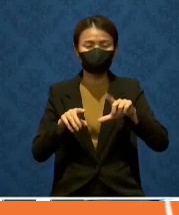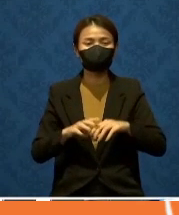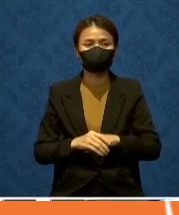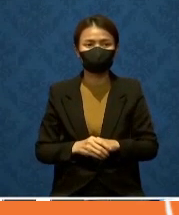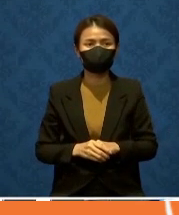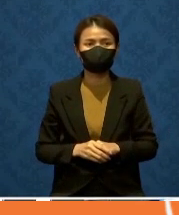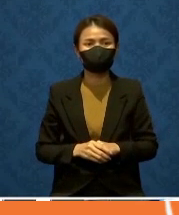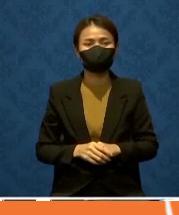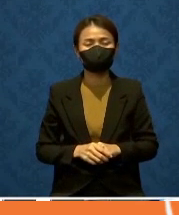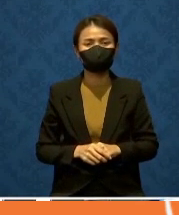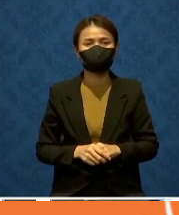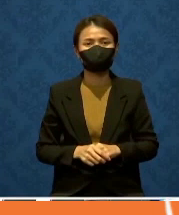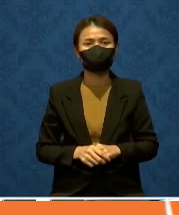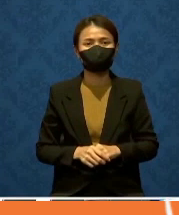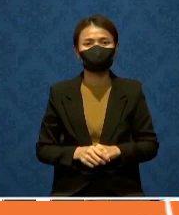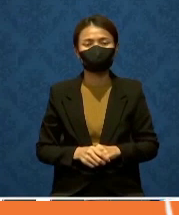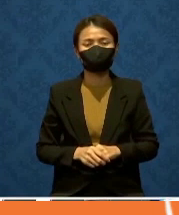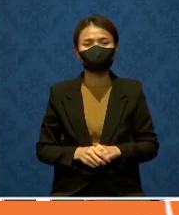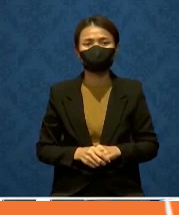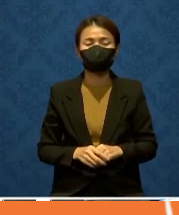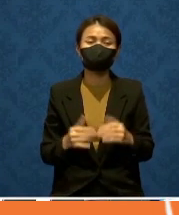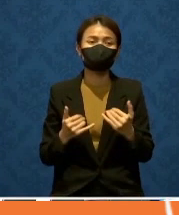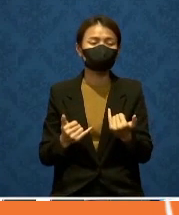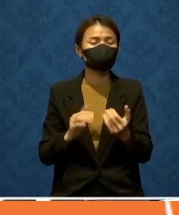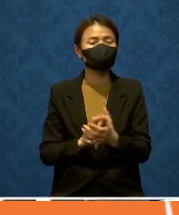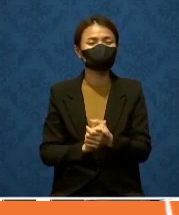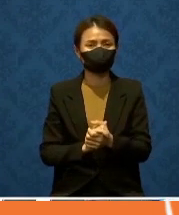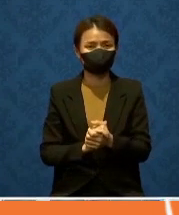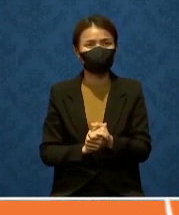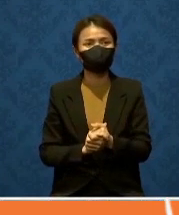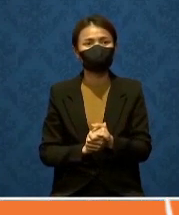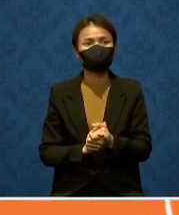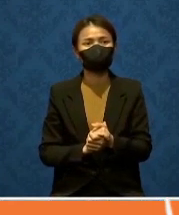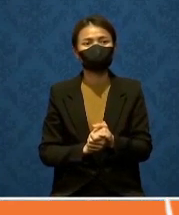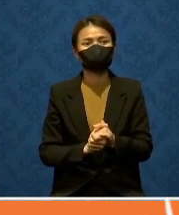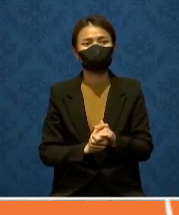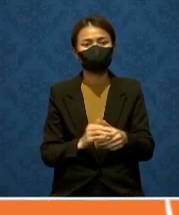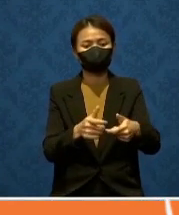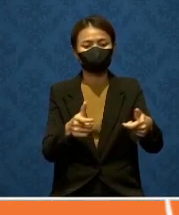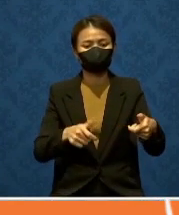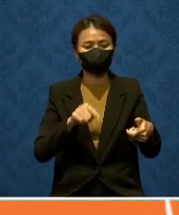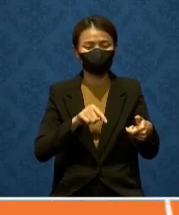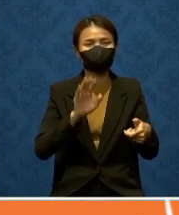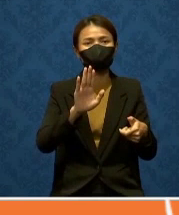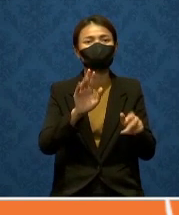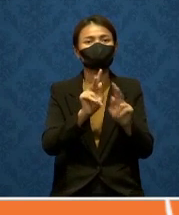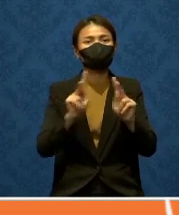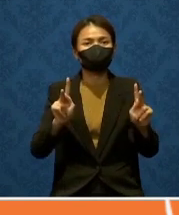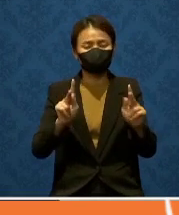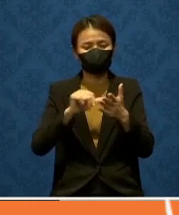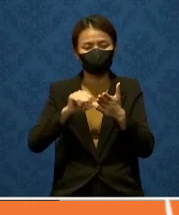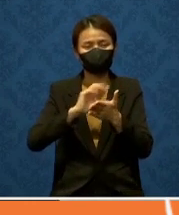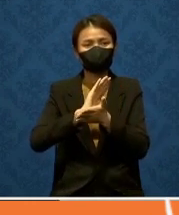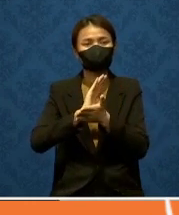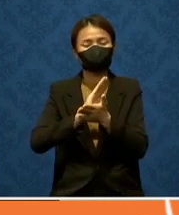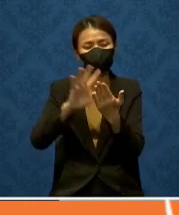ขออนุญาตท่านประธานนะครับที่จะอภิปรายรายงานของคณะกรรมการปฏิรูปนะครับในครั้ง